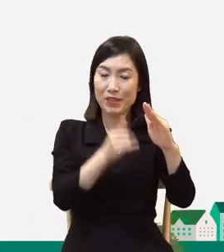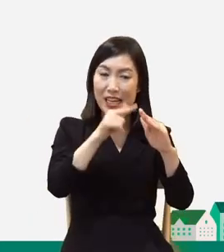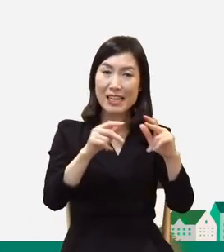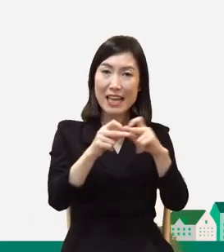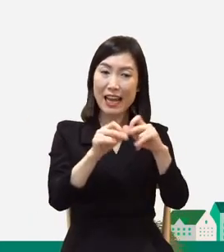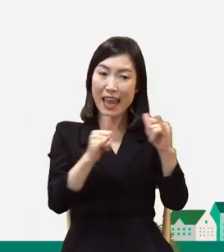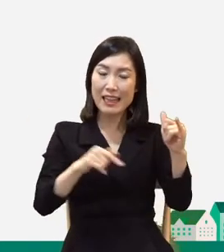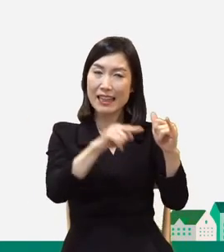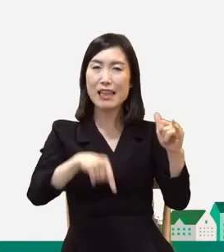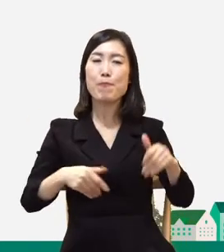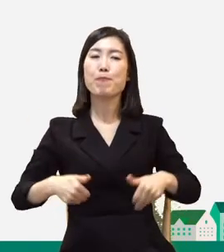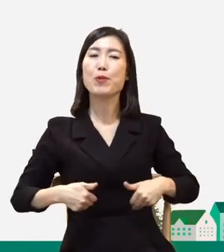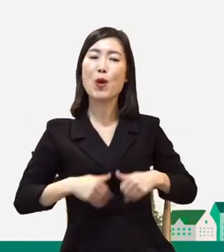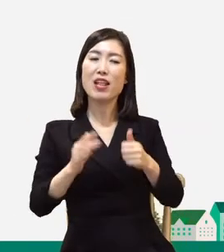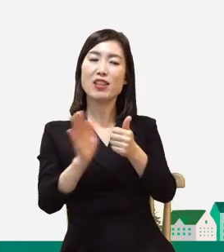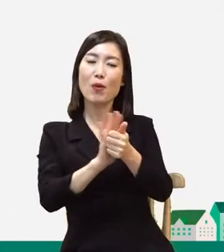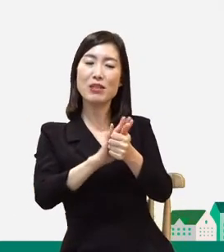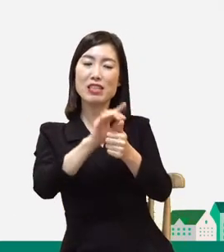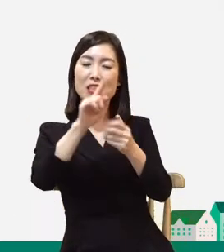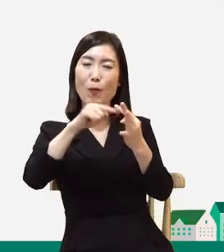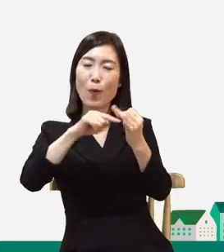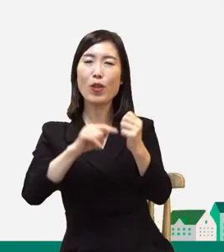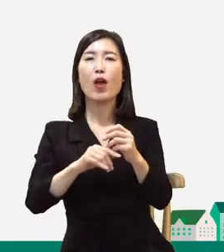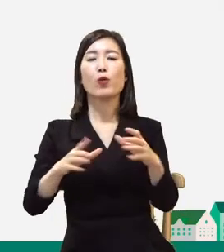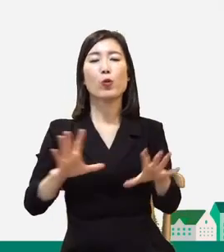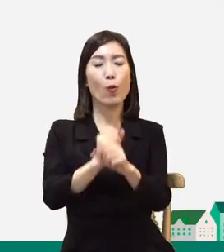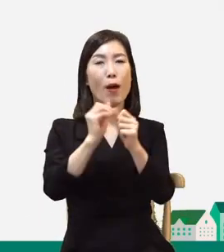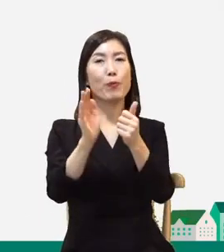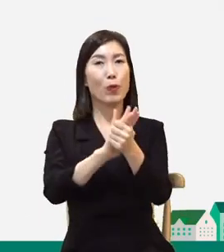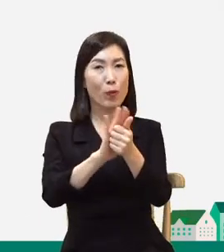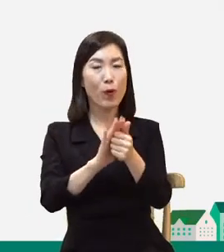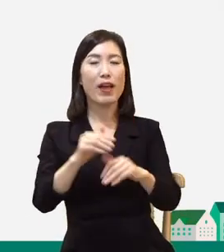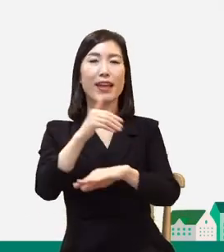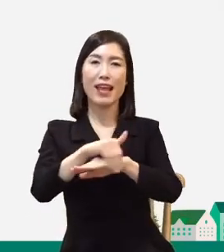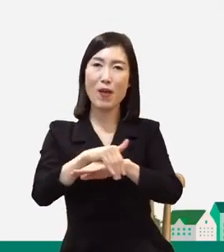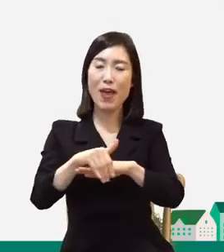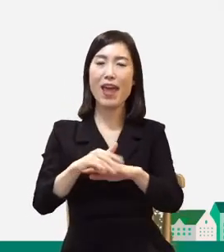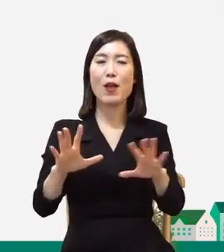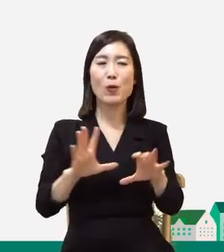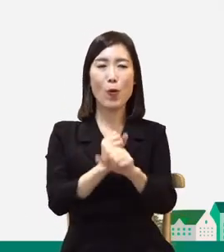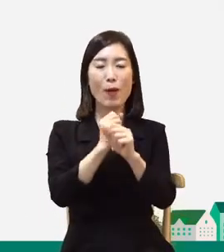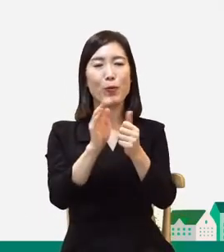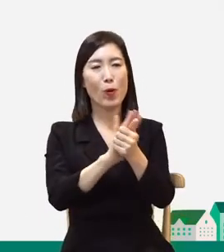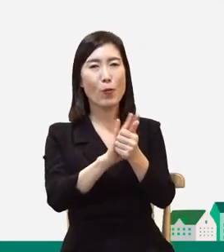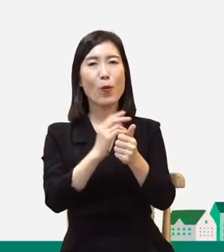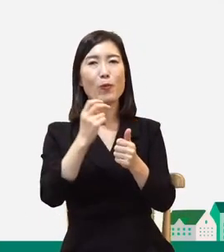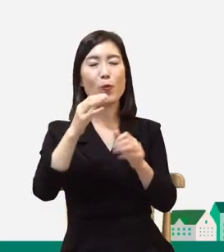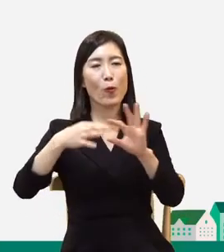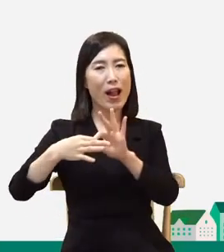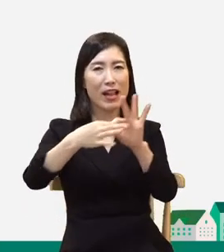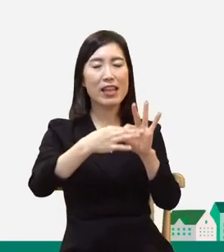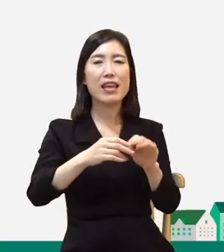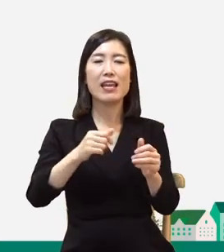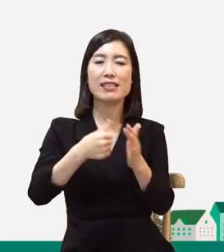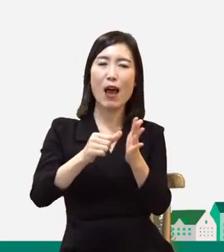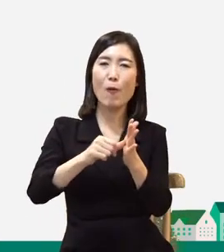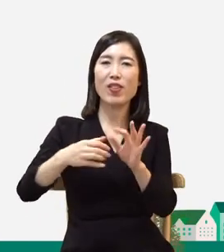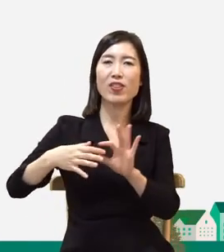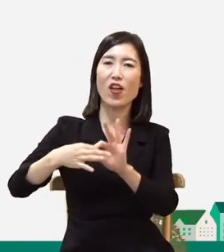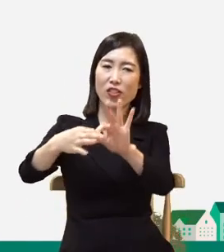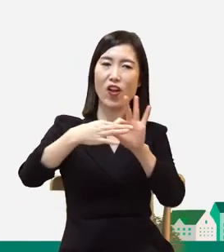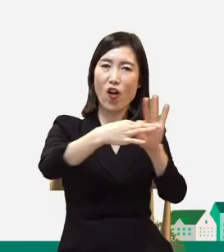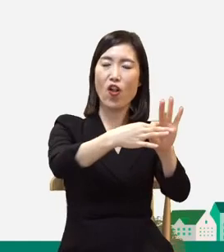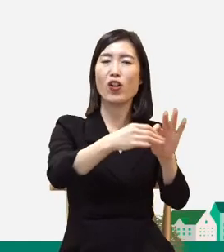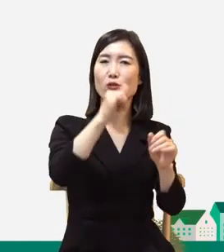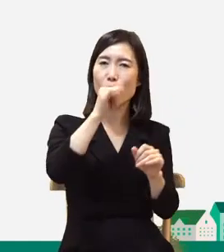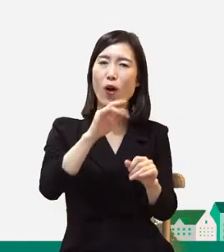필요한 서비스에 대해 가지고 통합돌봄 계획 수립과 통합돌봄 관리, 그 다음 자원 연계 등을 통해서